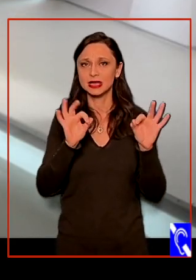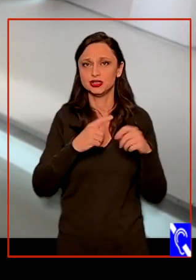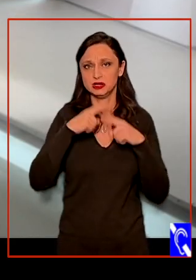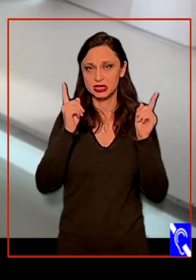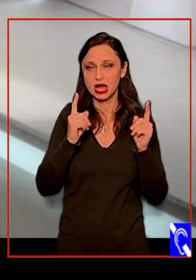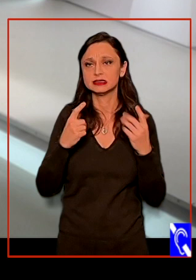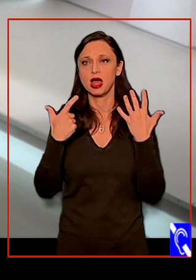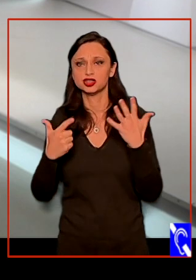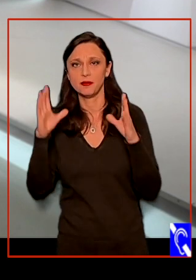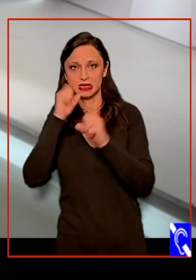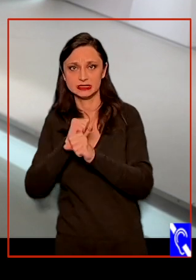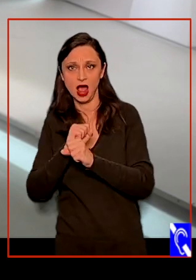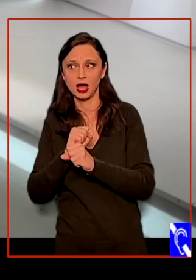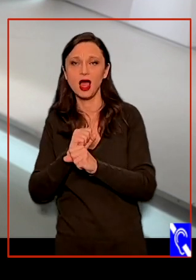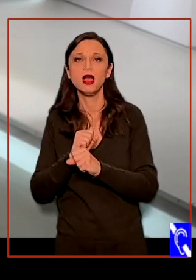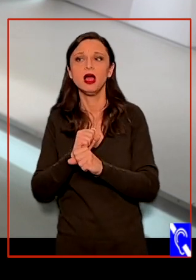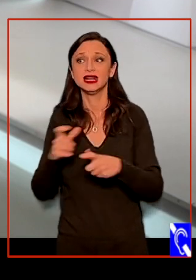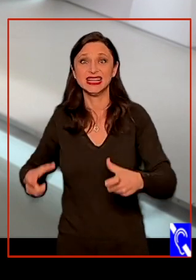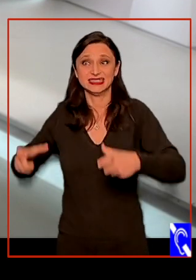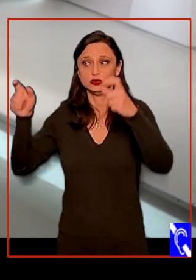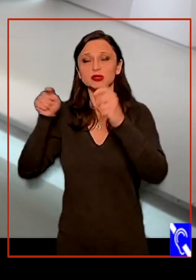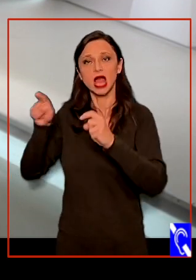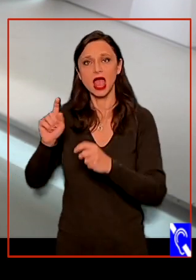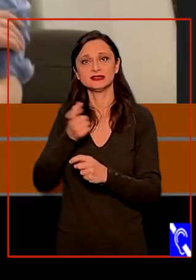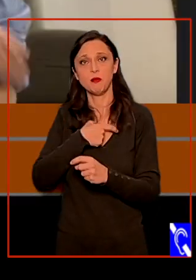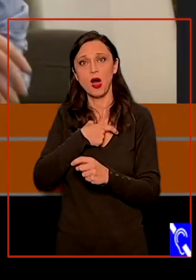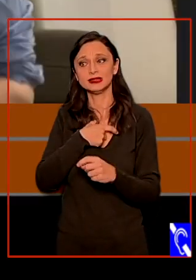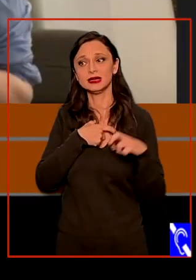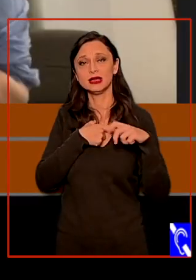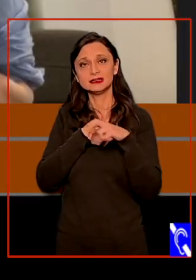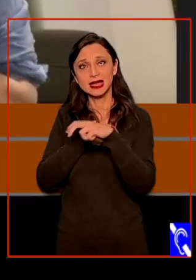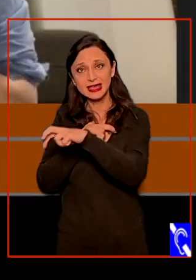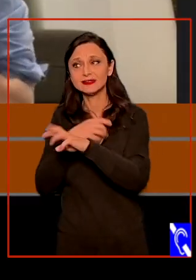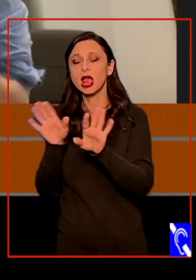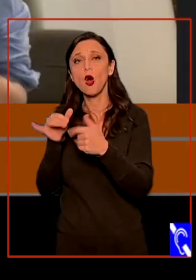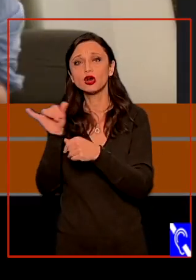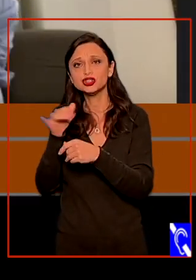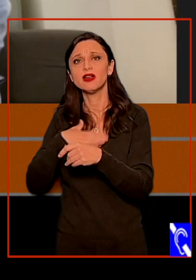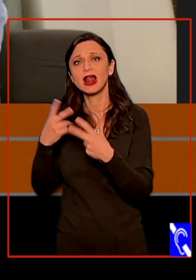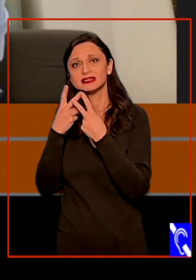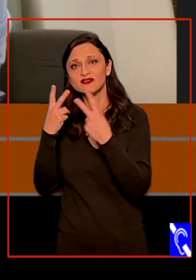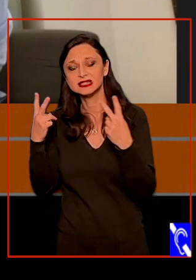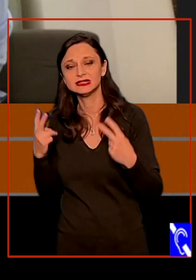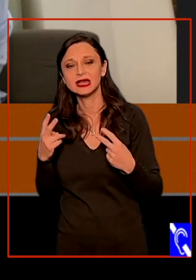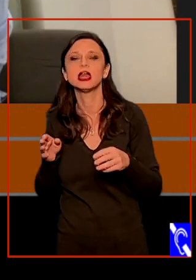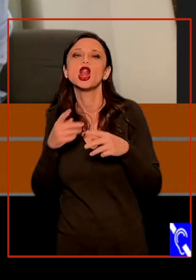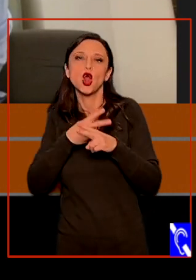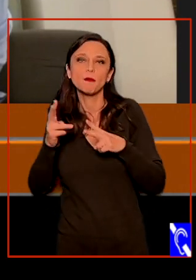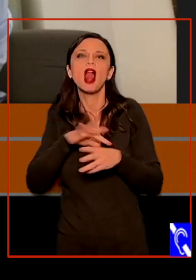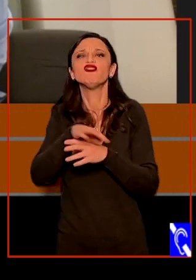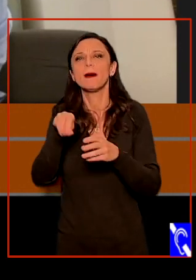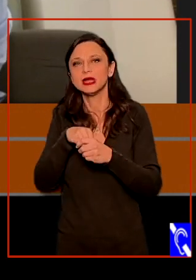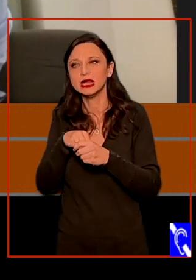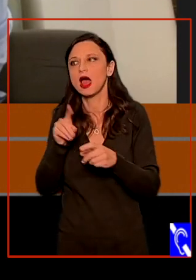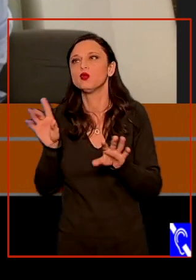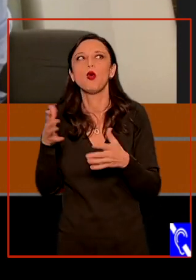seara, în absolut orice instituție de genul ăsta, ar trebui să poată să intre oricine. Evident